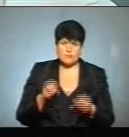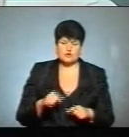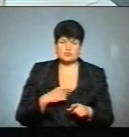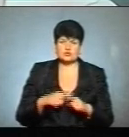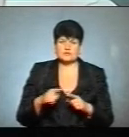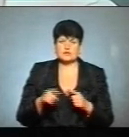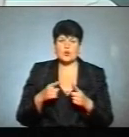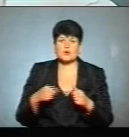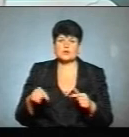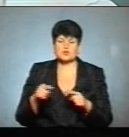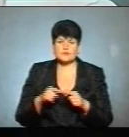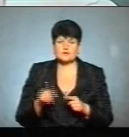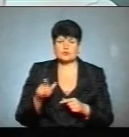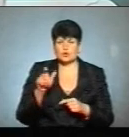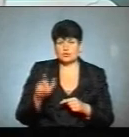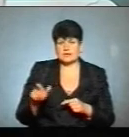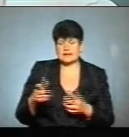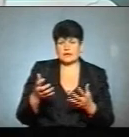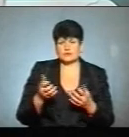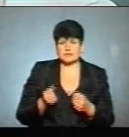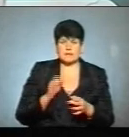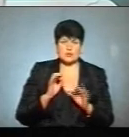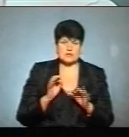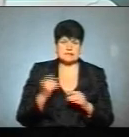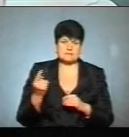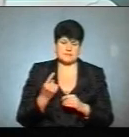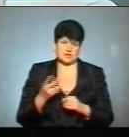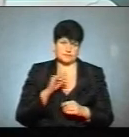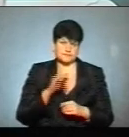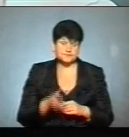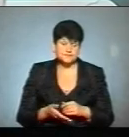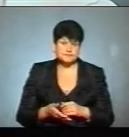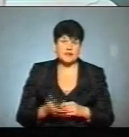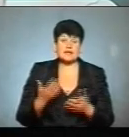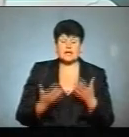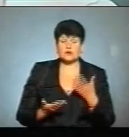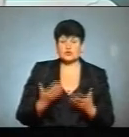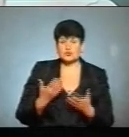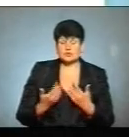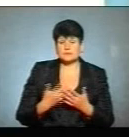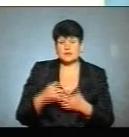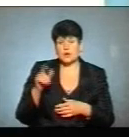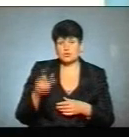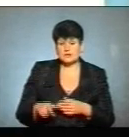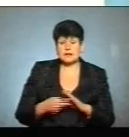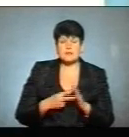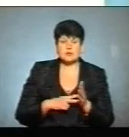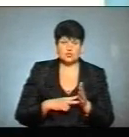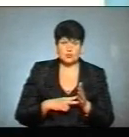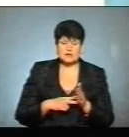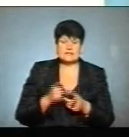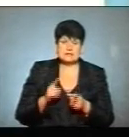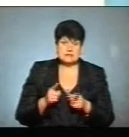швидко організувати для того, щоб людина отримала таку консультацію з перших уст. Ну, крім того, якщо людина планує дійсно,